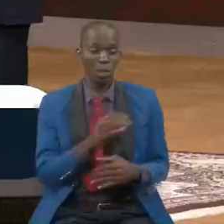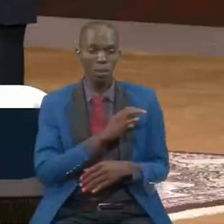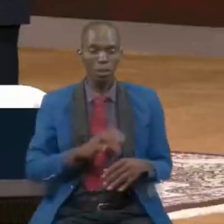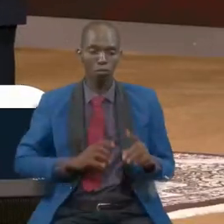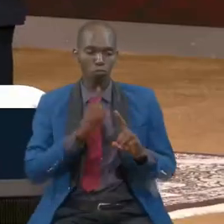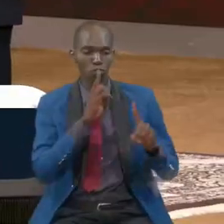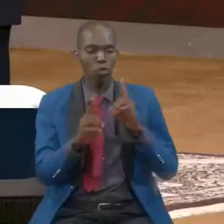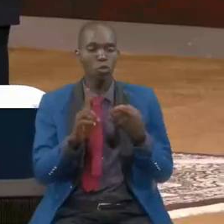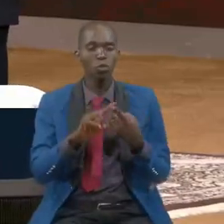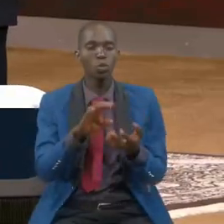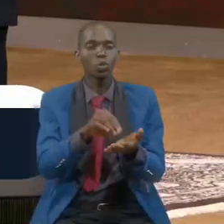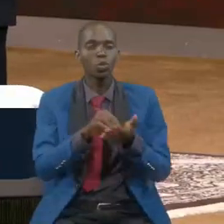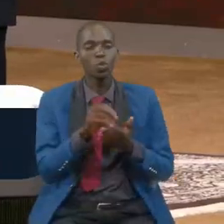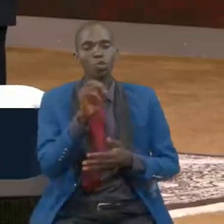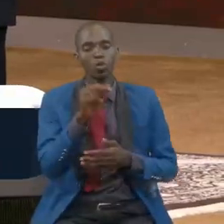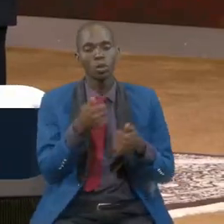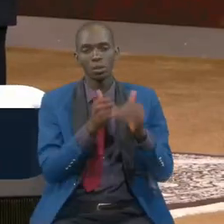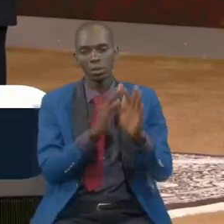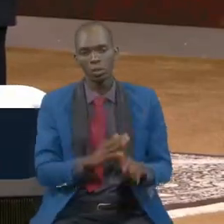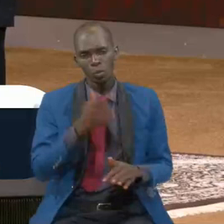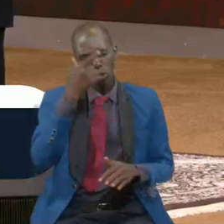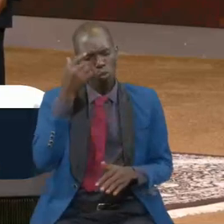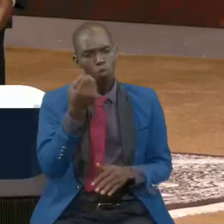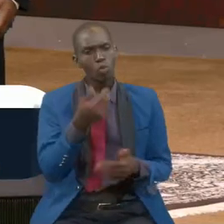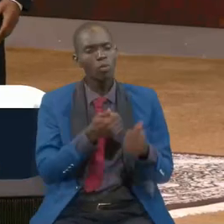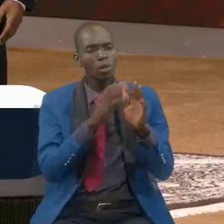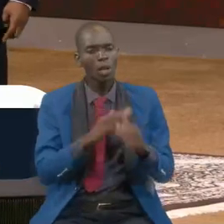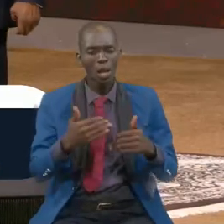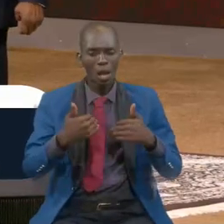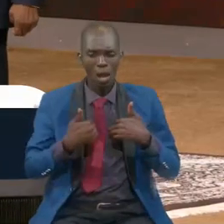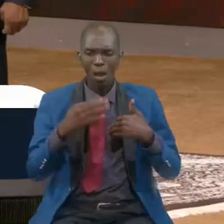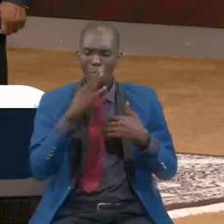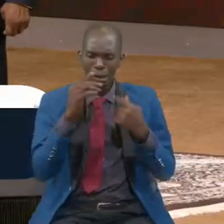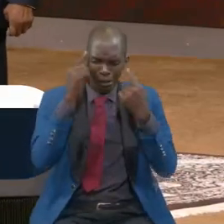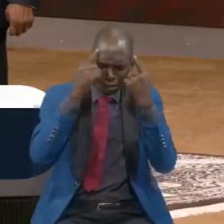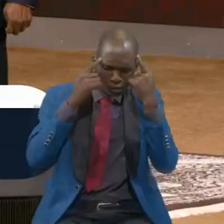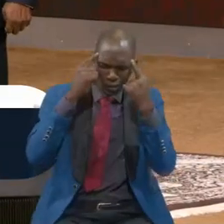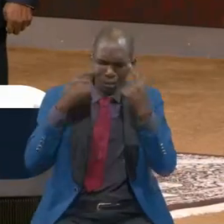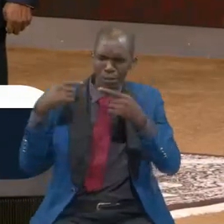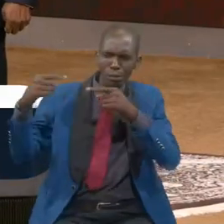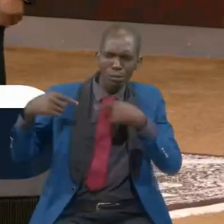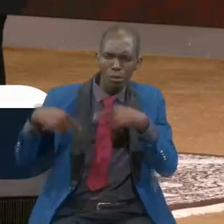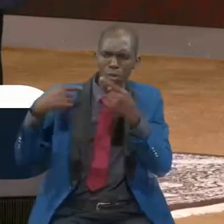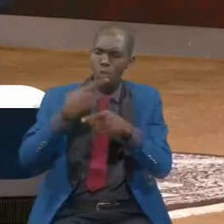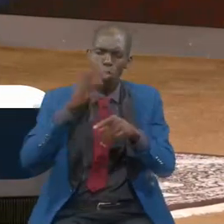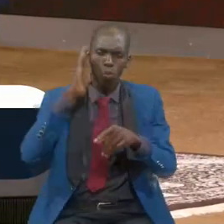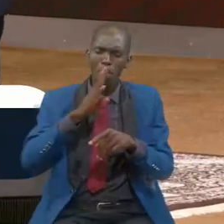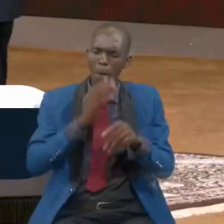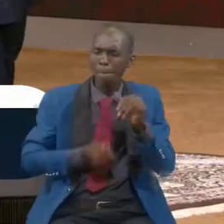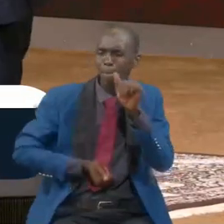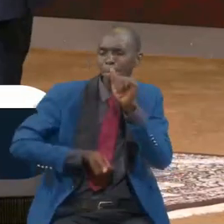ces disciplesci et il argumentait il se demandait qui sera le plus grand parmi